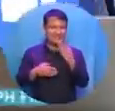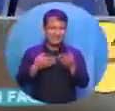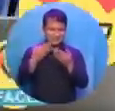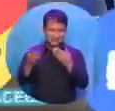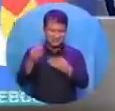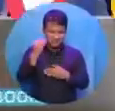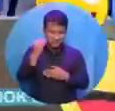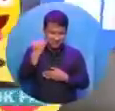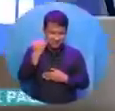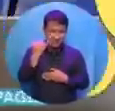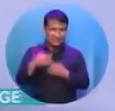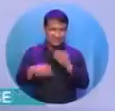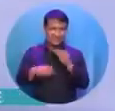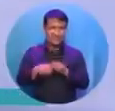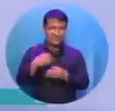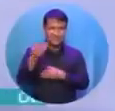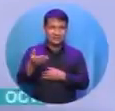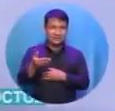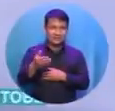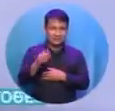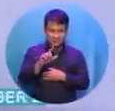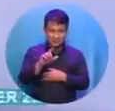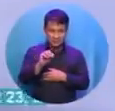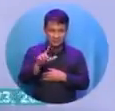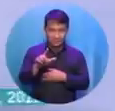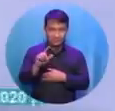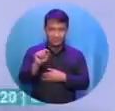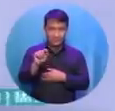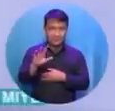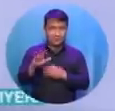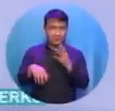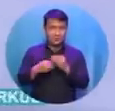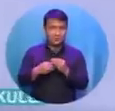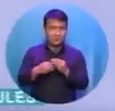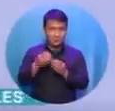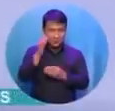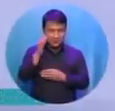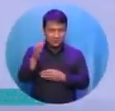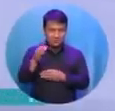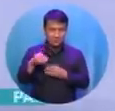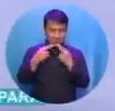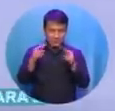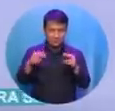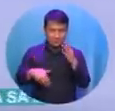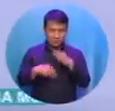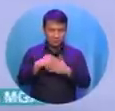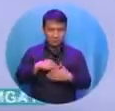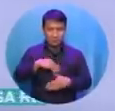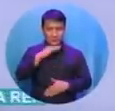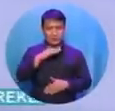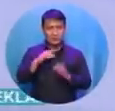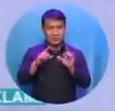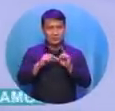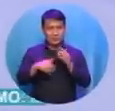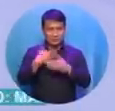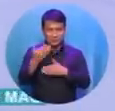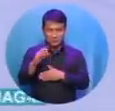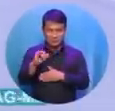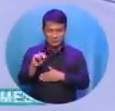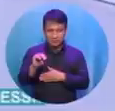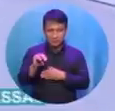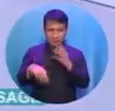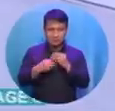si MJ, thank you. Susunod na po, Lunch Out Loud sa TV5 at si Cheryl Cosim sa mga balita magpapabusog sa inyong kalabat sa Signal